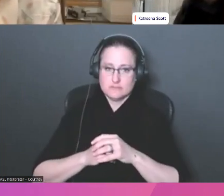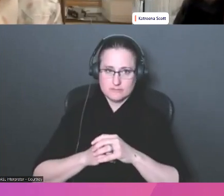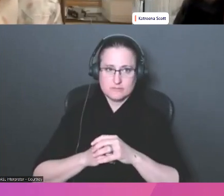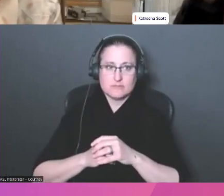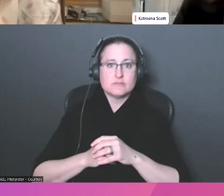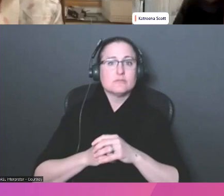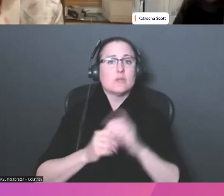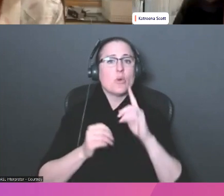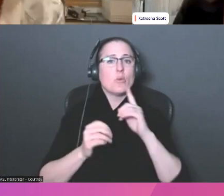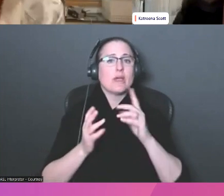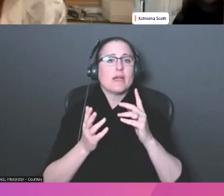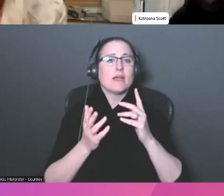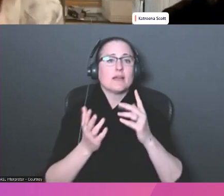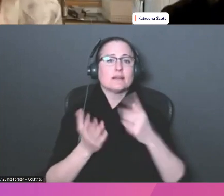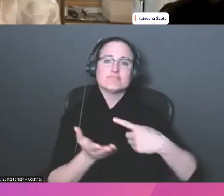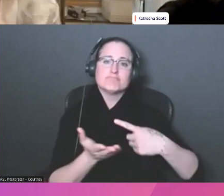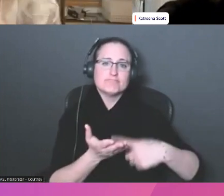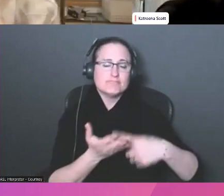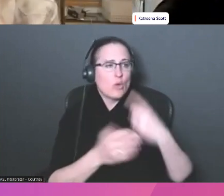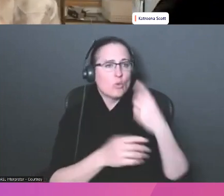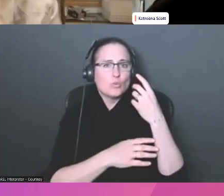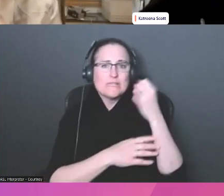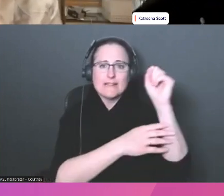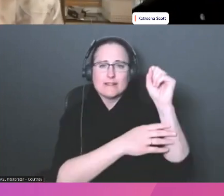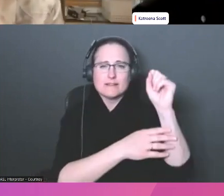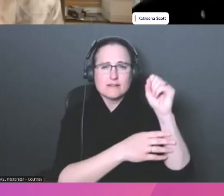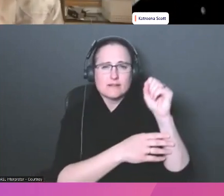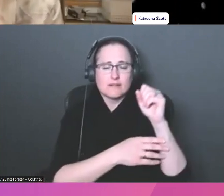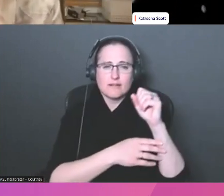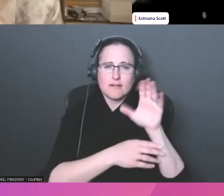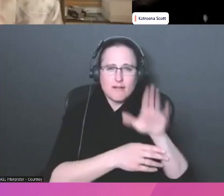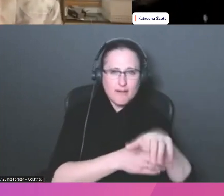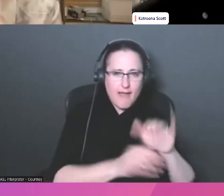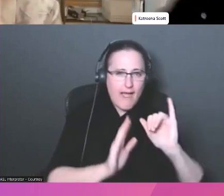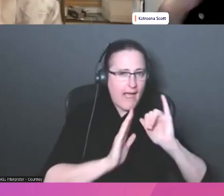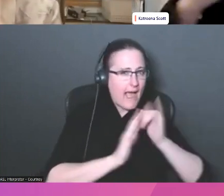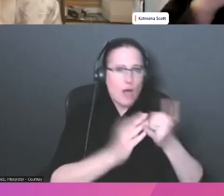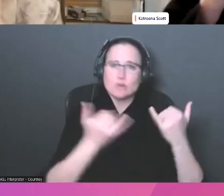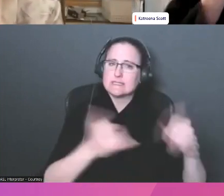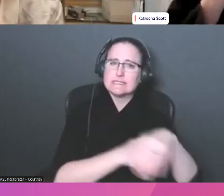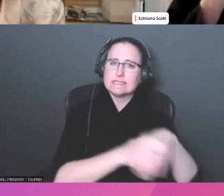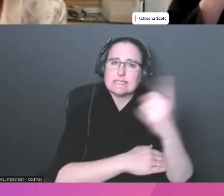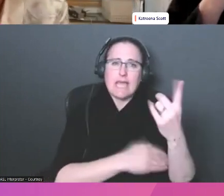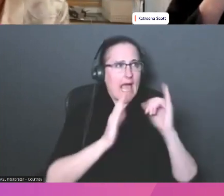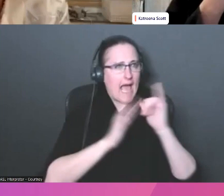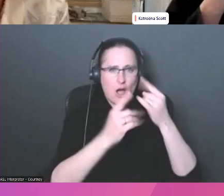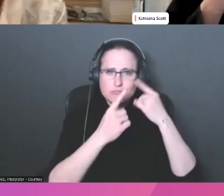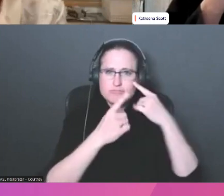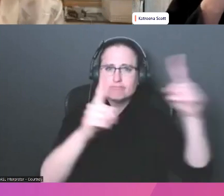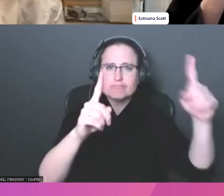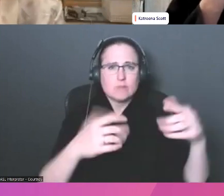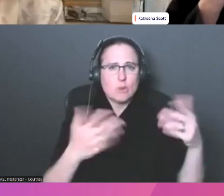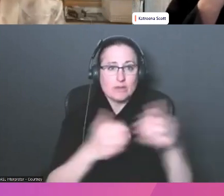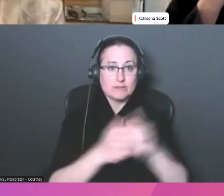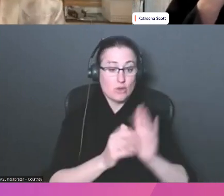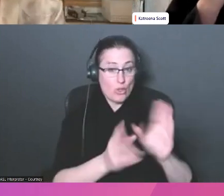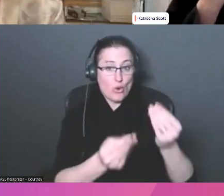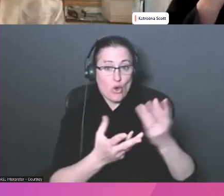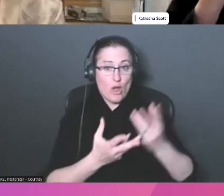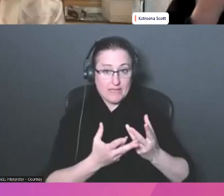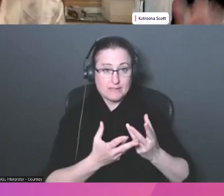gamme clinique. Et ensuite, nous nous sommes penchés sur la résilience avec une question. Comment est-ce que vous vous êtes rendu où vous en êtes